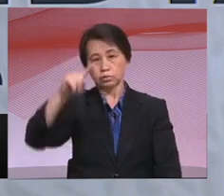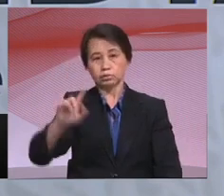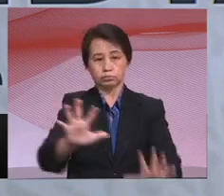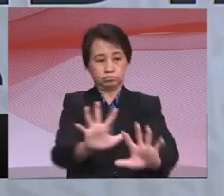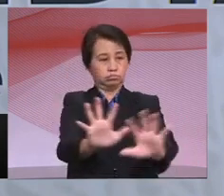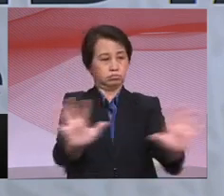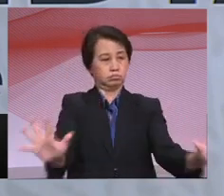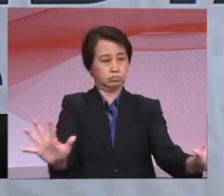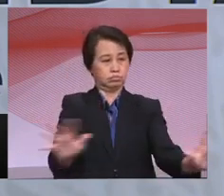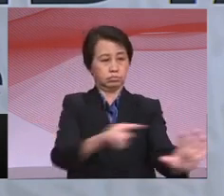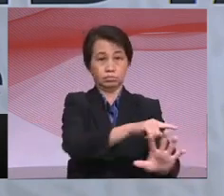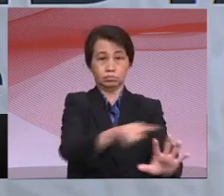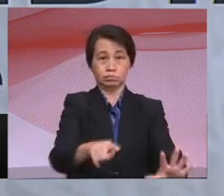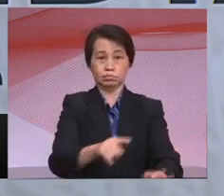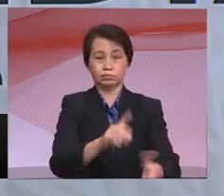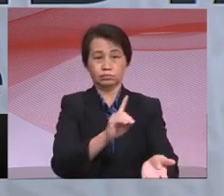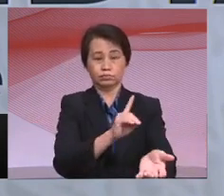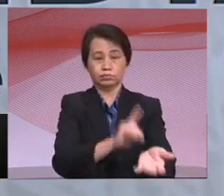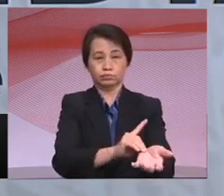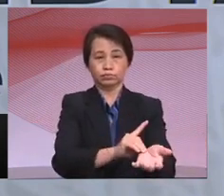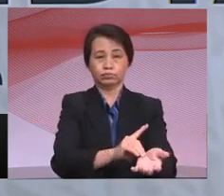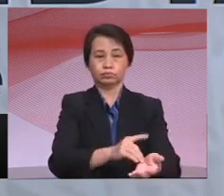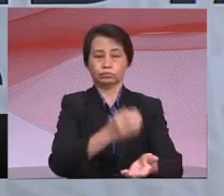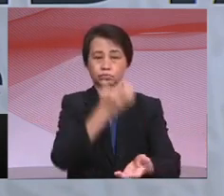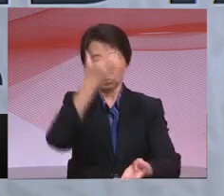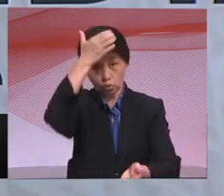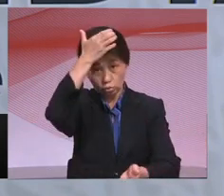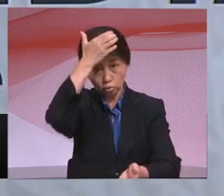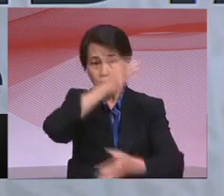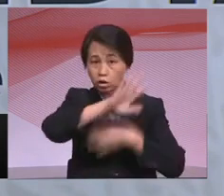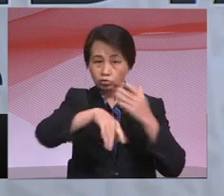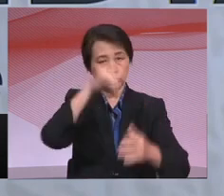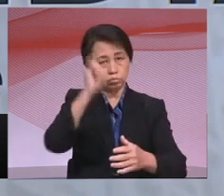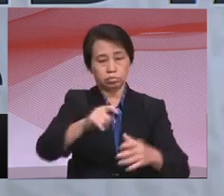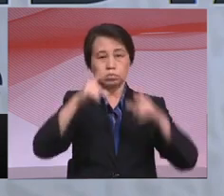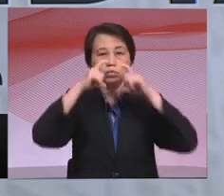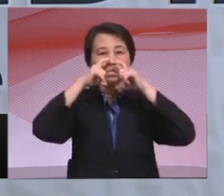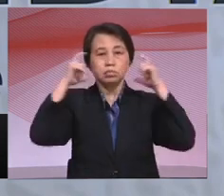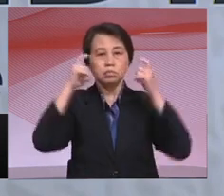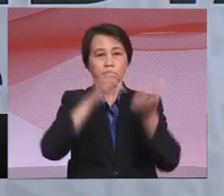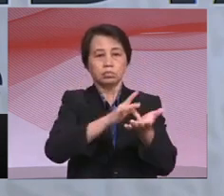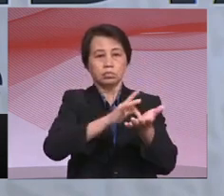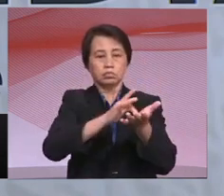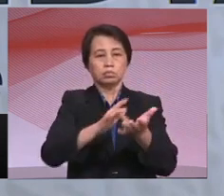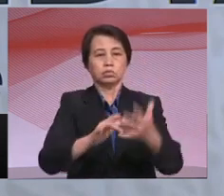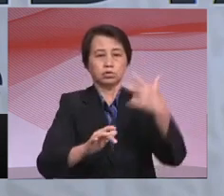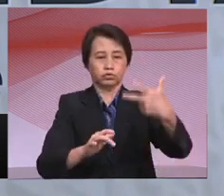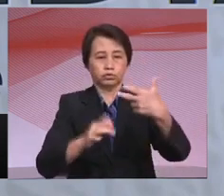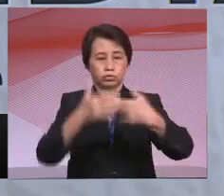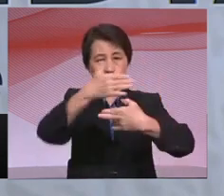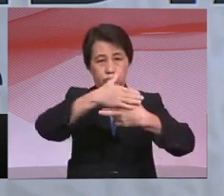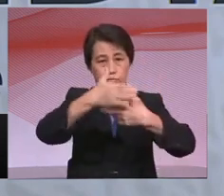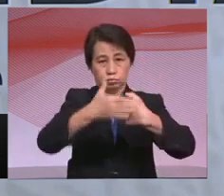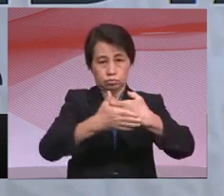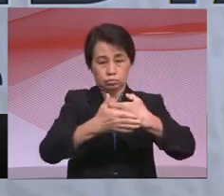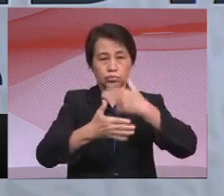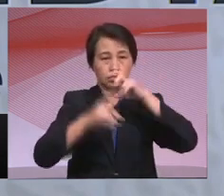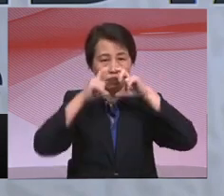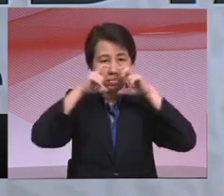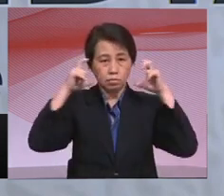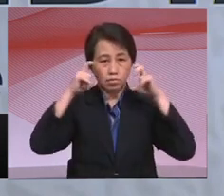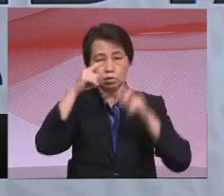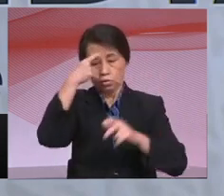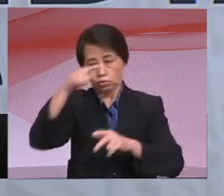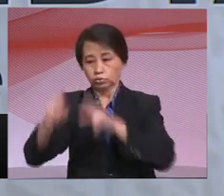barisan hadapan kesihatan, jadi kita menggalakkan mereka memakai mask perubatan 3-ply mask. Dan untuk